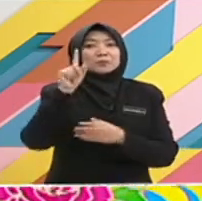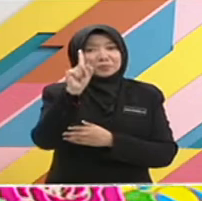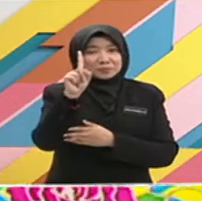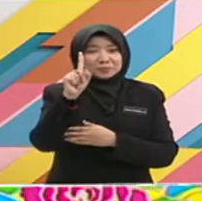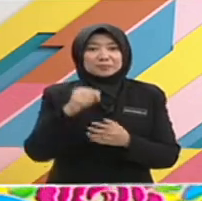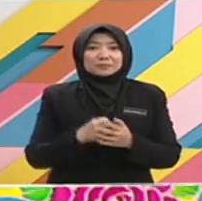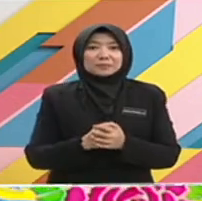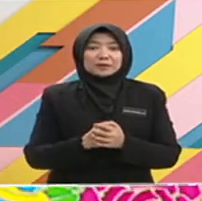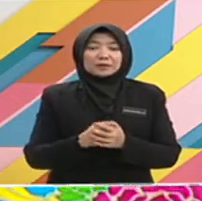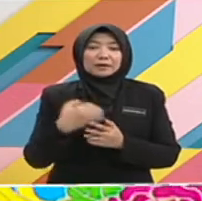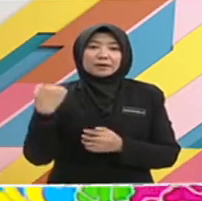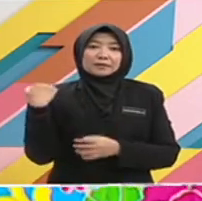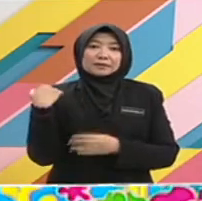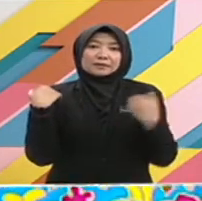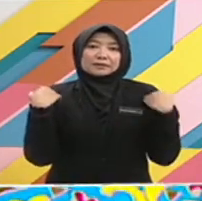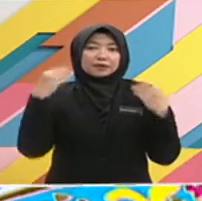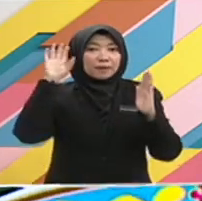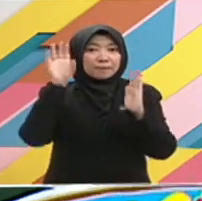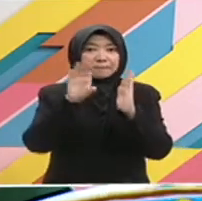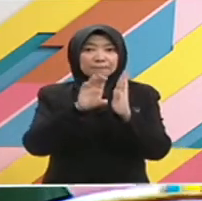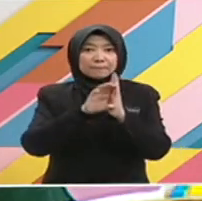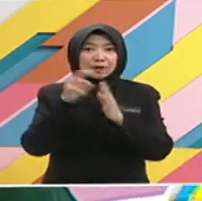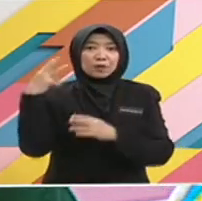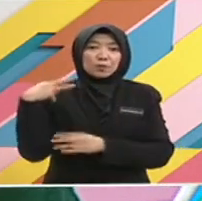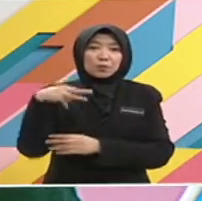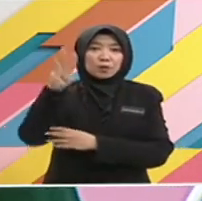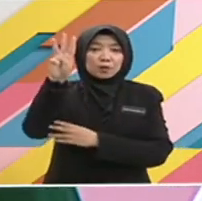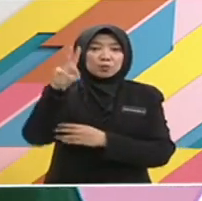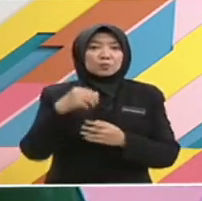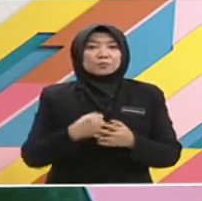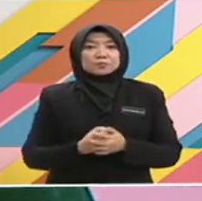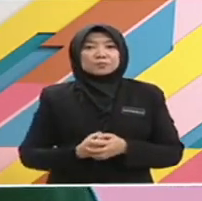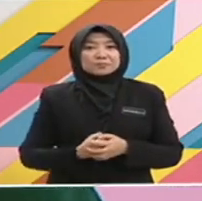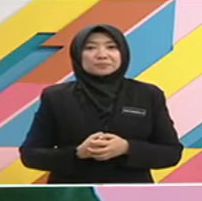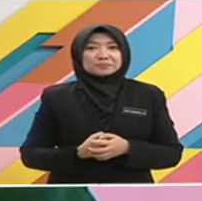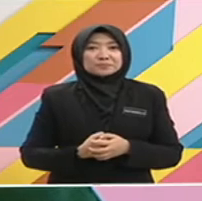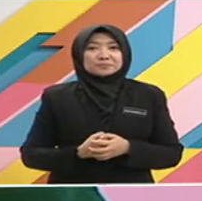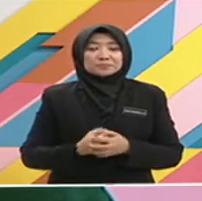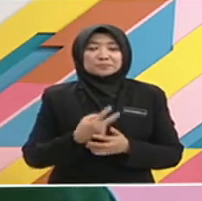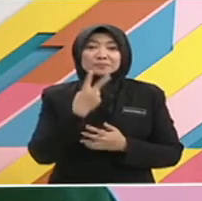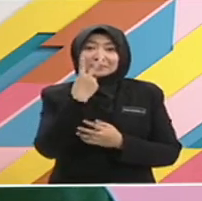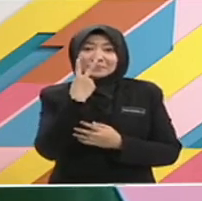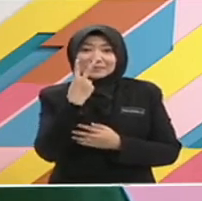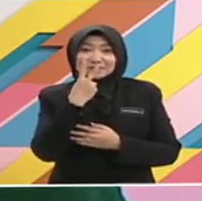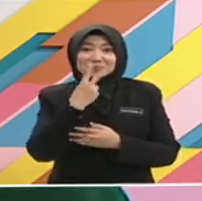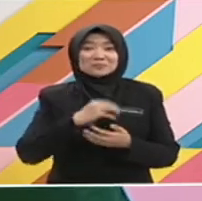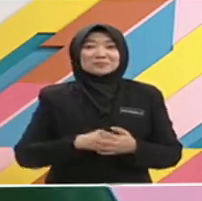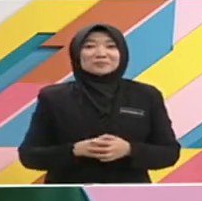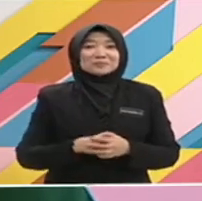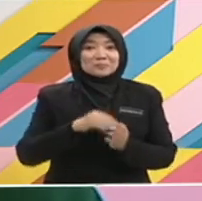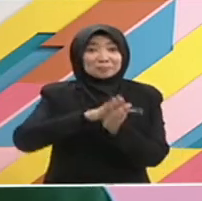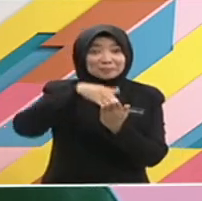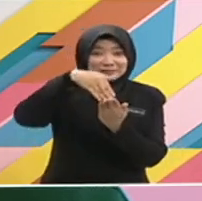lihat motif wow ada pada belakang wang kertas ini. Semua buka dompet sekarang cikgu. Mana-mana